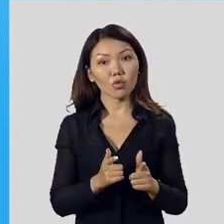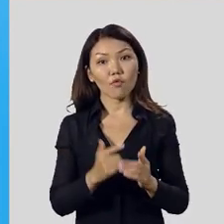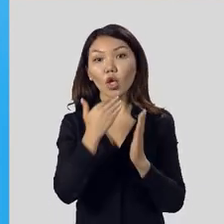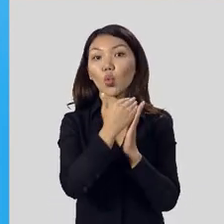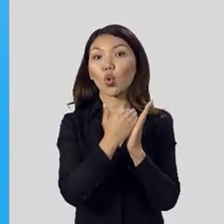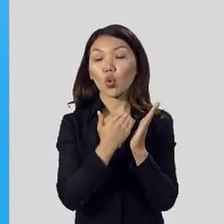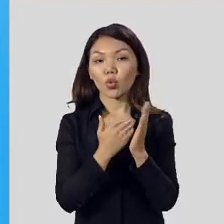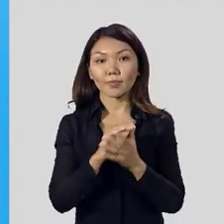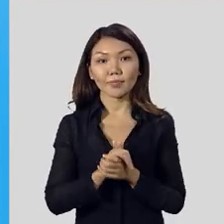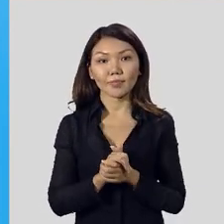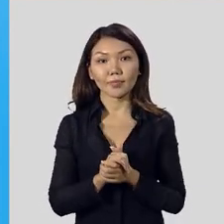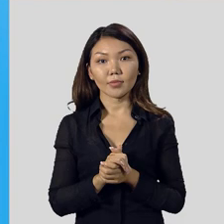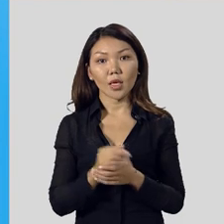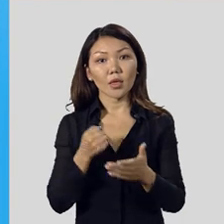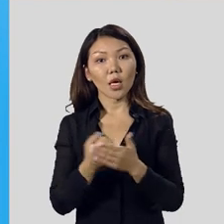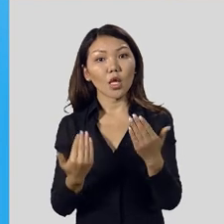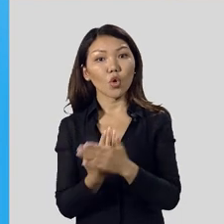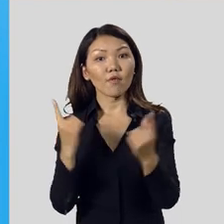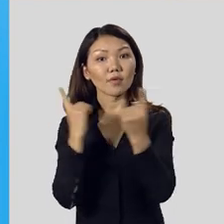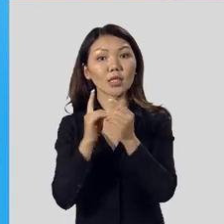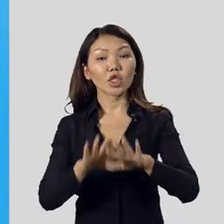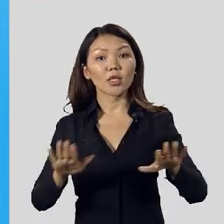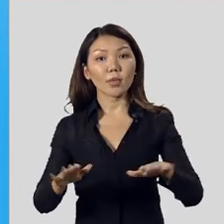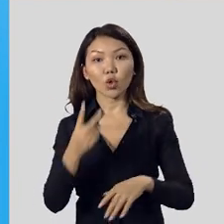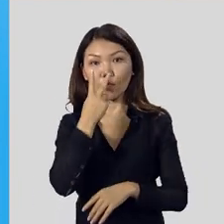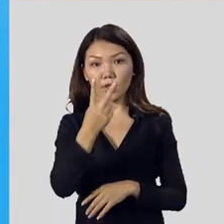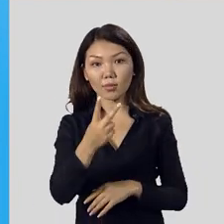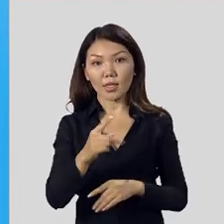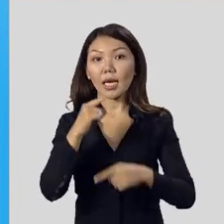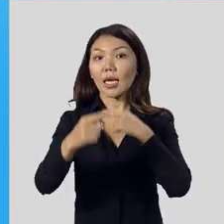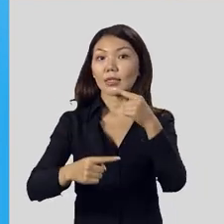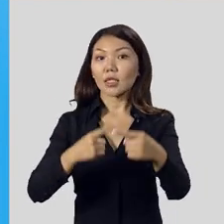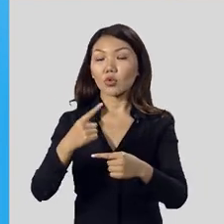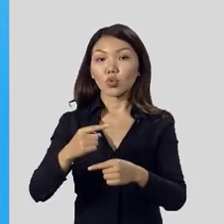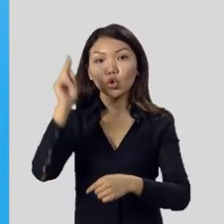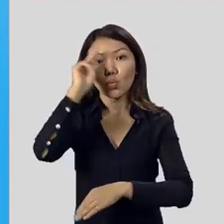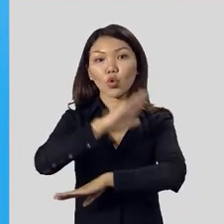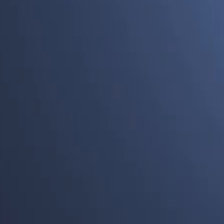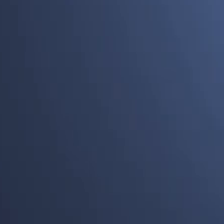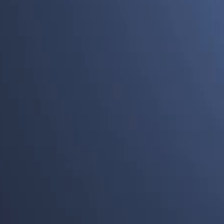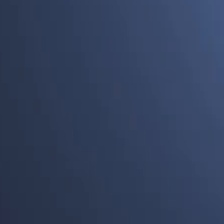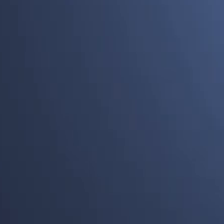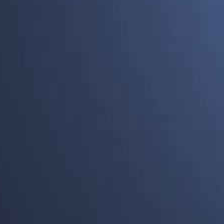уроку. До новых встреч, ребята! Увидимся на следующем уроке!